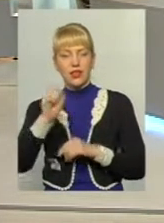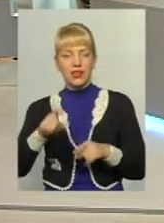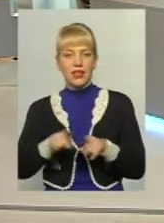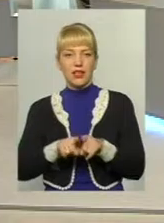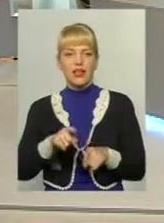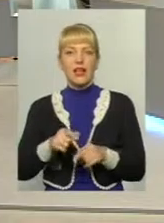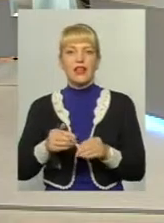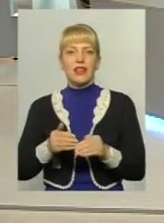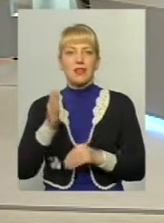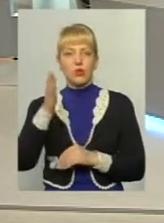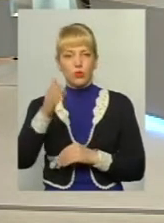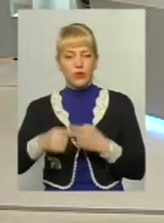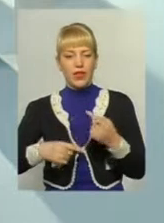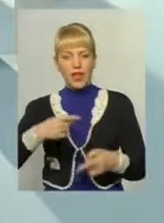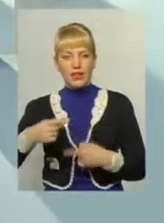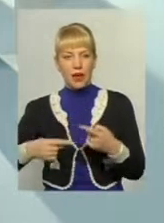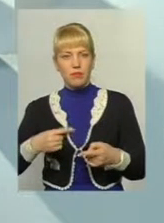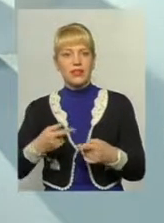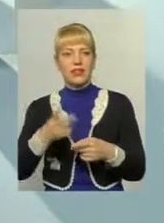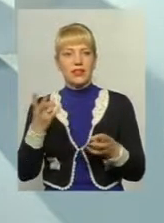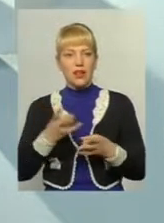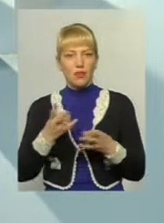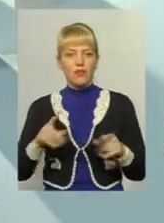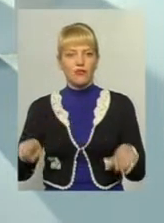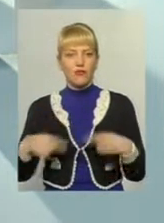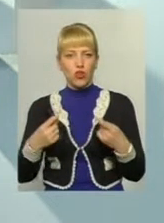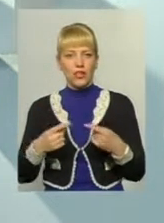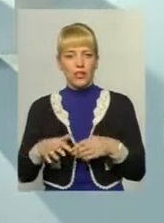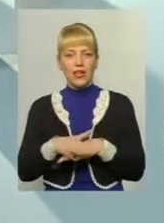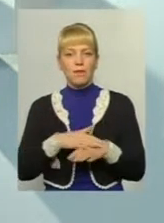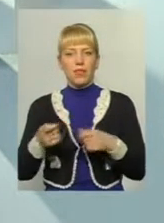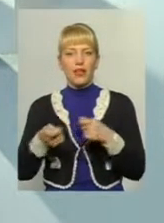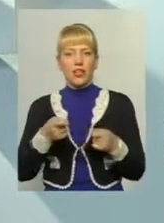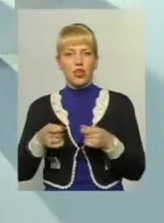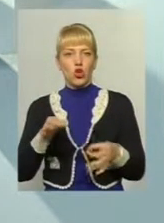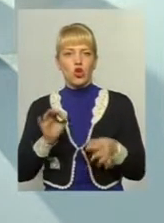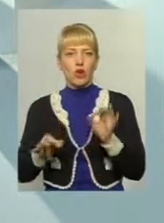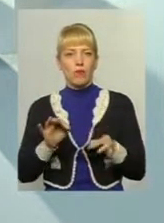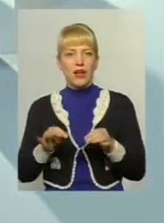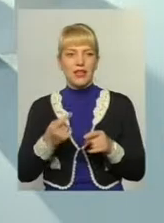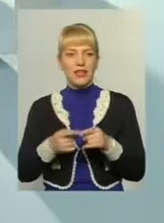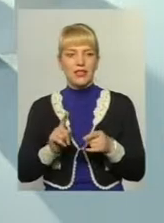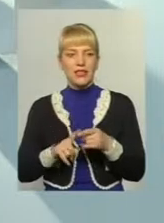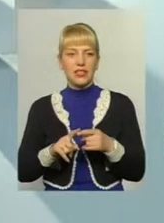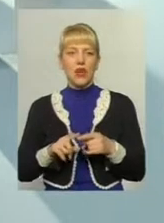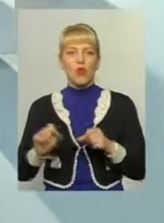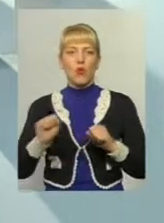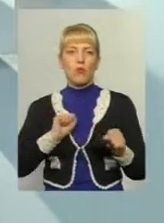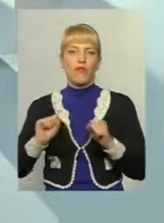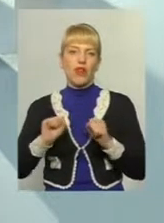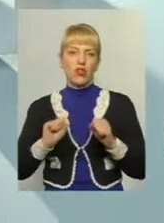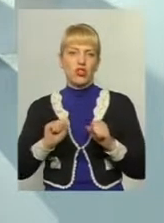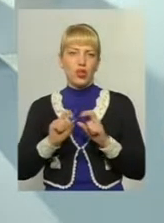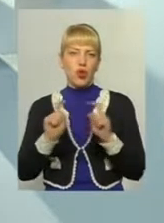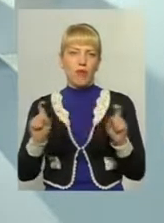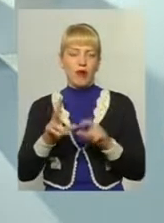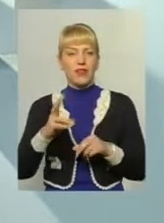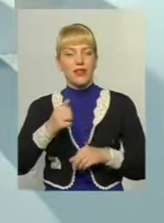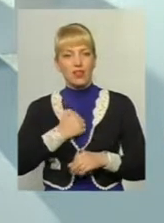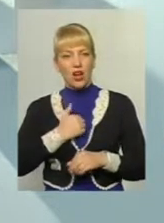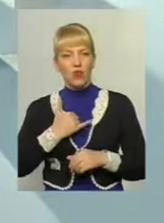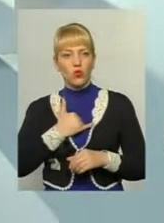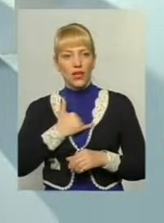ОСББ є досить ініціативні люди, які здатні вирішувати проблеми конкретні, то вони будуть, звичайно, це робити самі, без допомоги ЖЕКів. Але